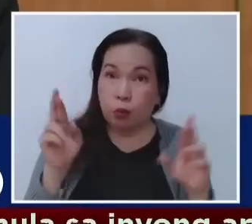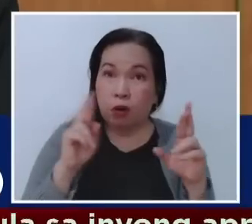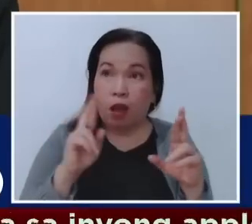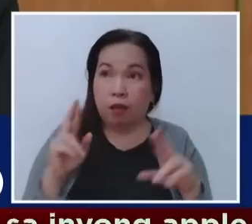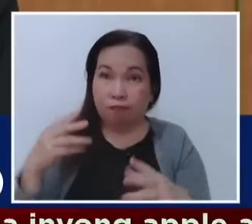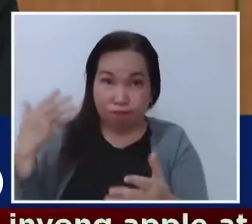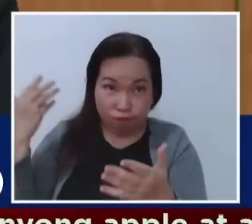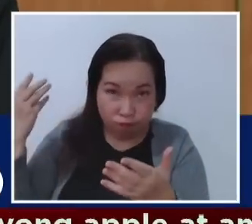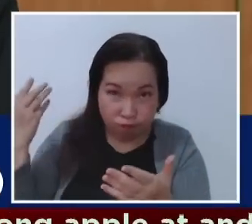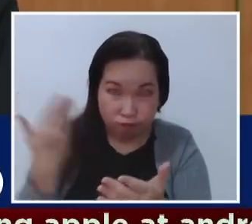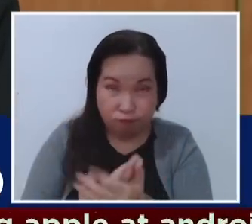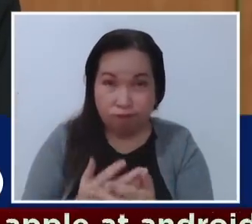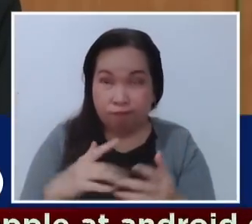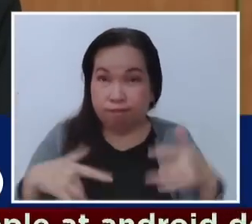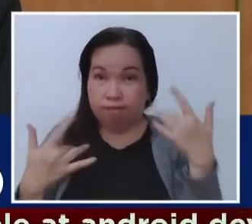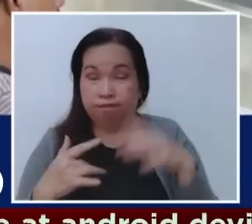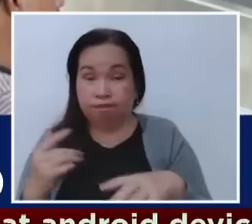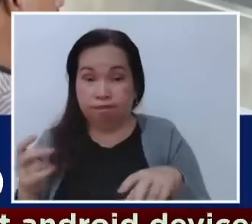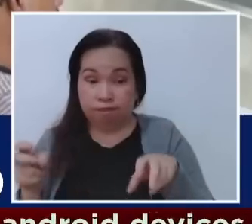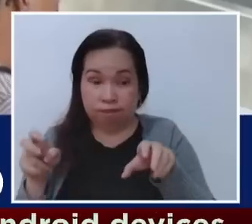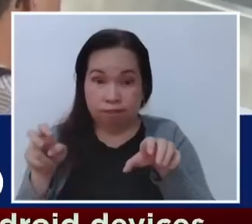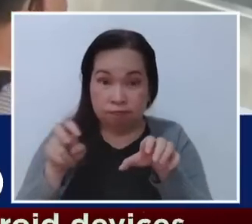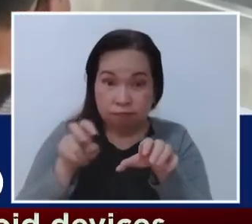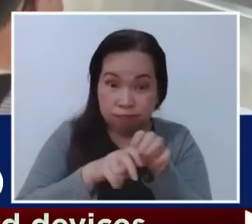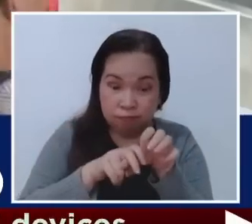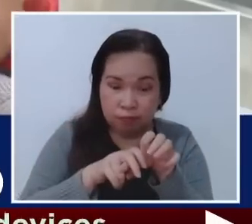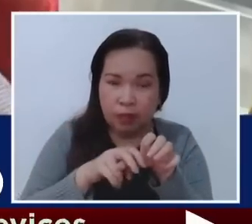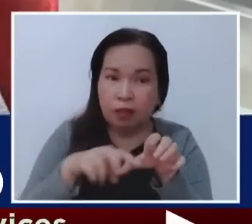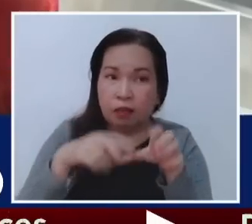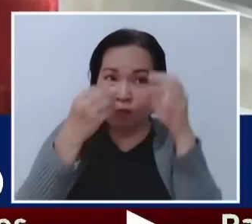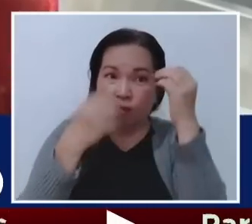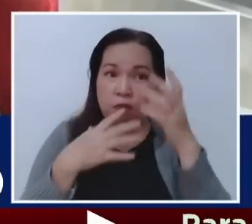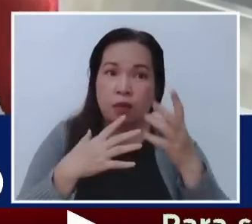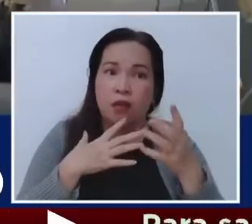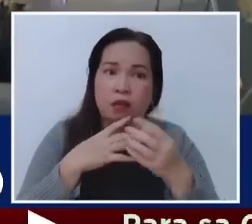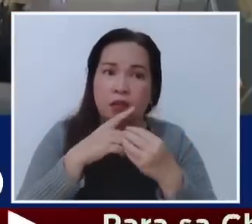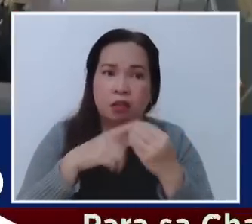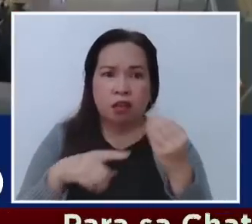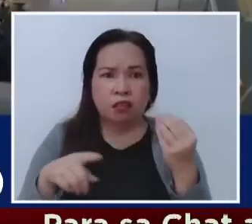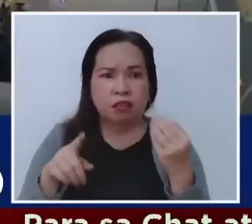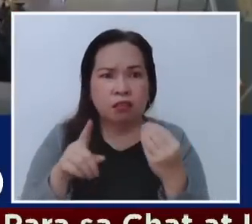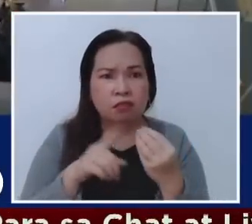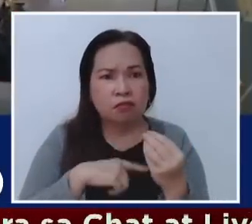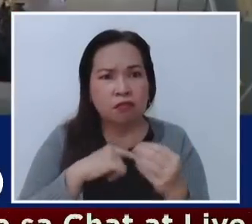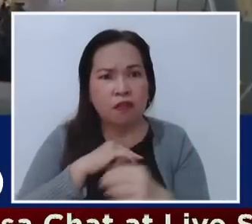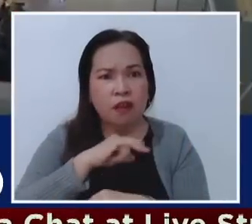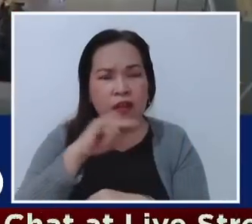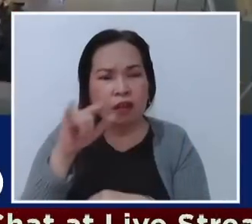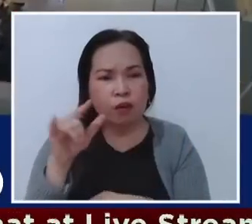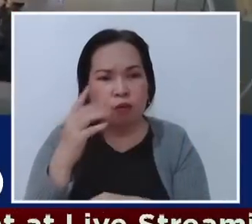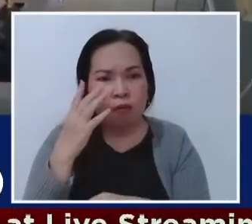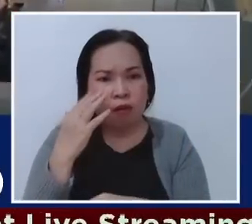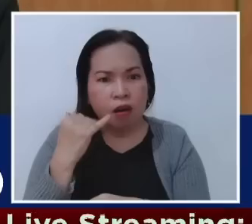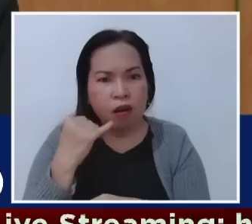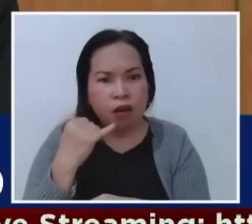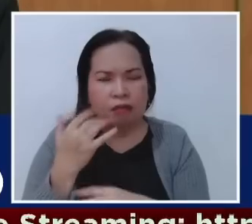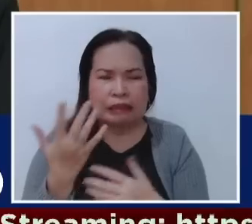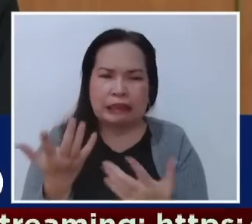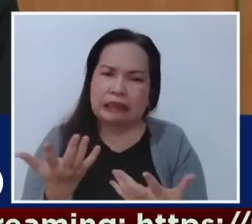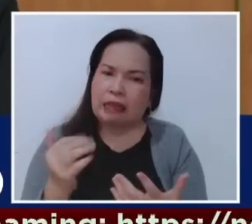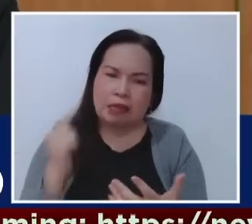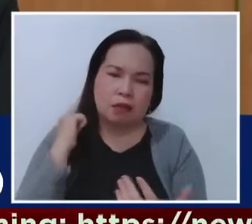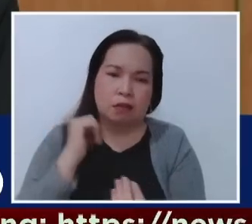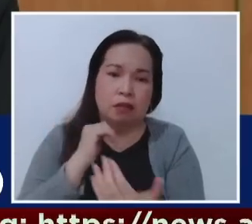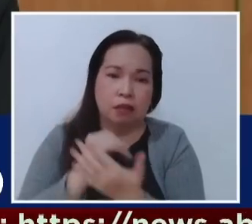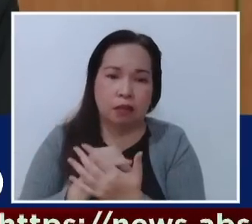o papunta na sa airport at saka nila malalaman na cancel pala yung flights. Ang layunin natin, magkaroon ng